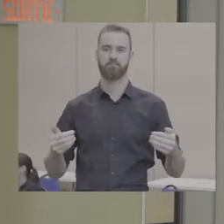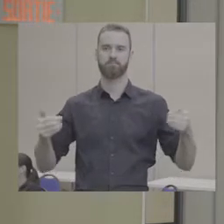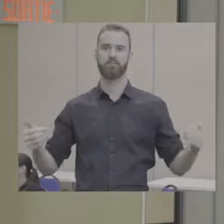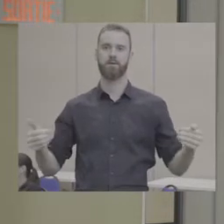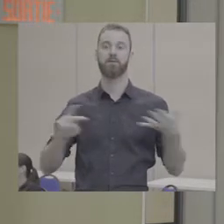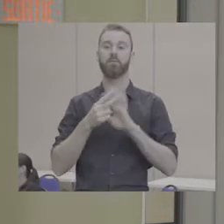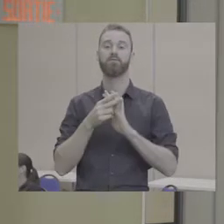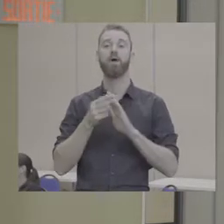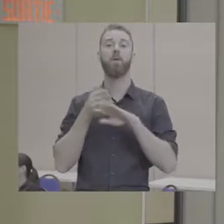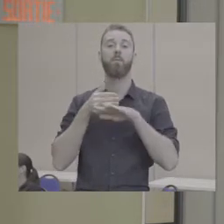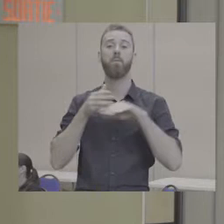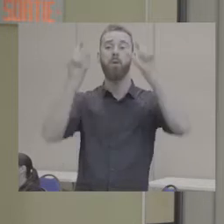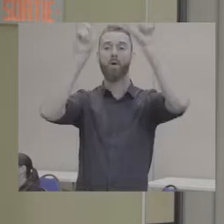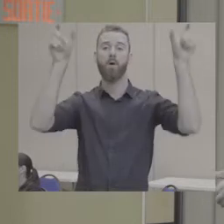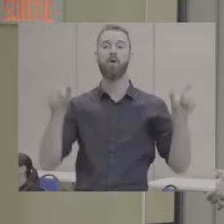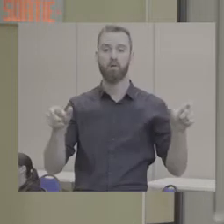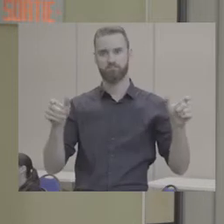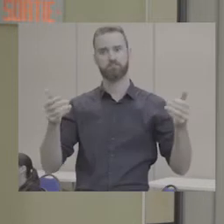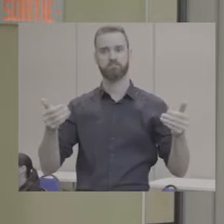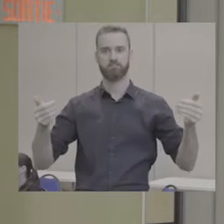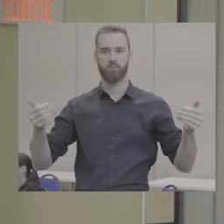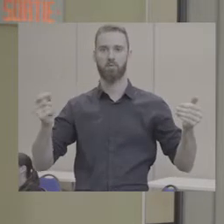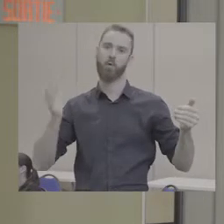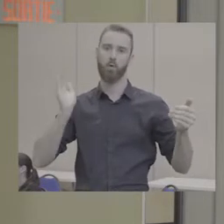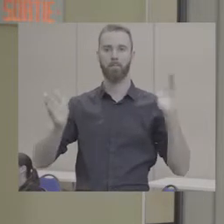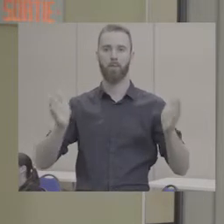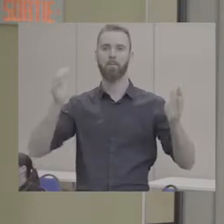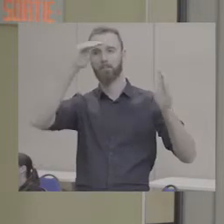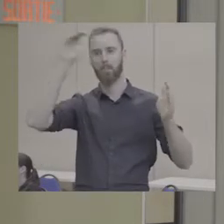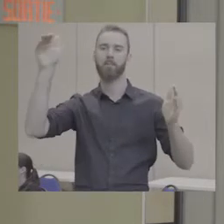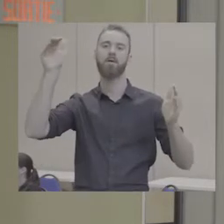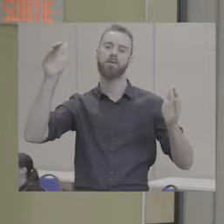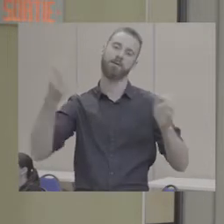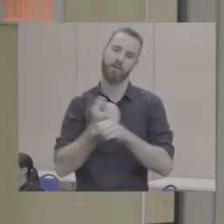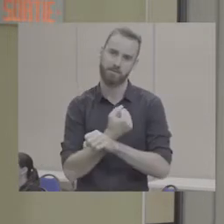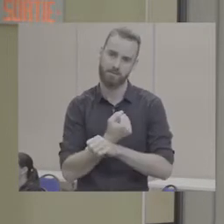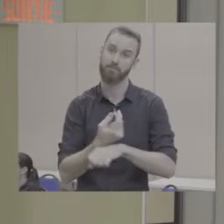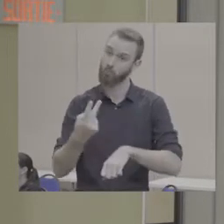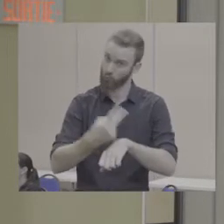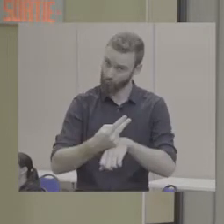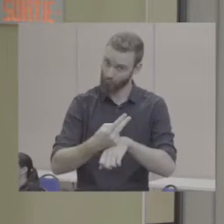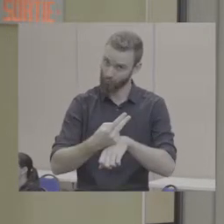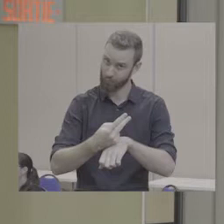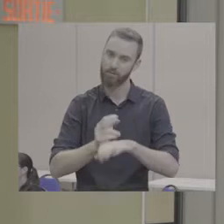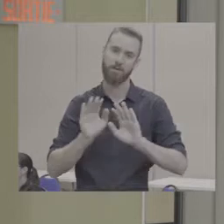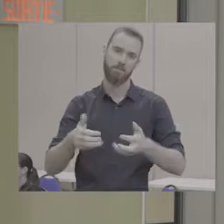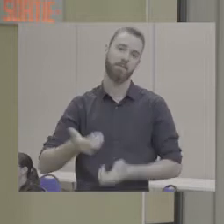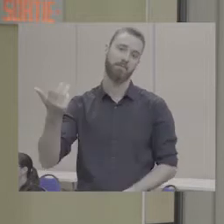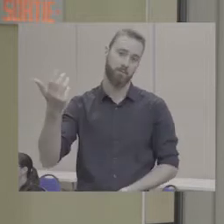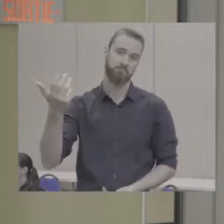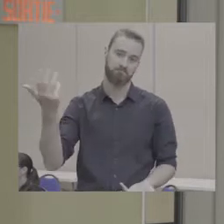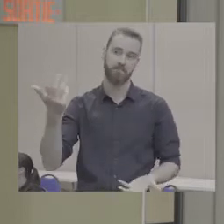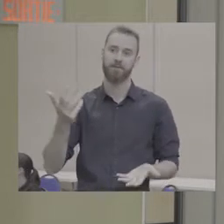coupant les quarts de rond puis les plaintes. Puis comme là, ça marchait 2 jours, puis après, ça ne